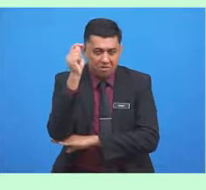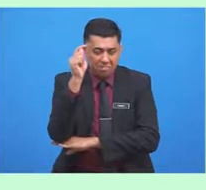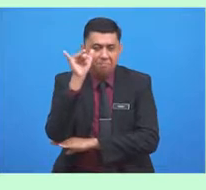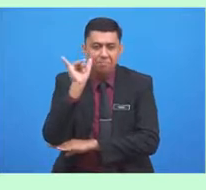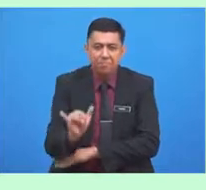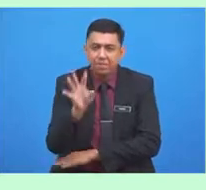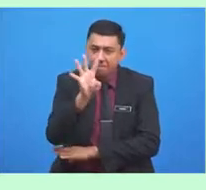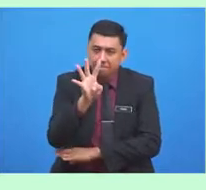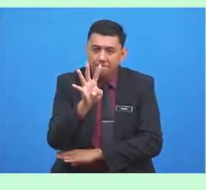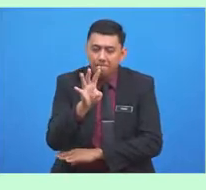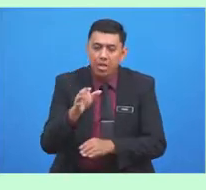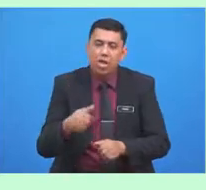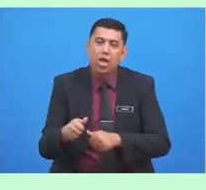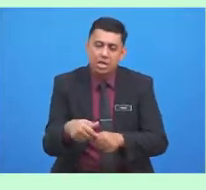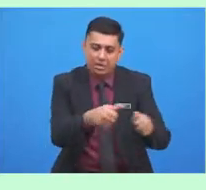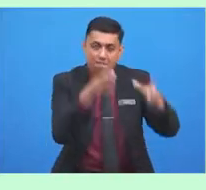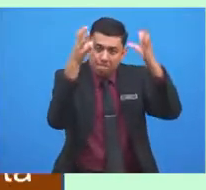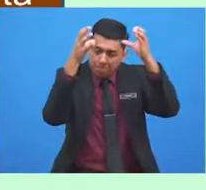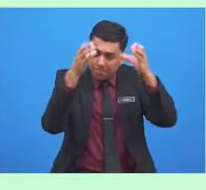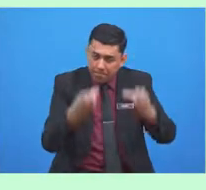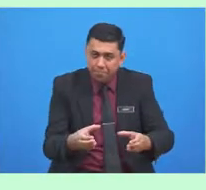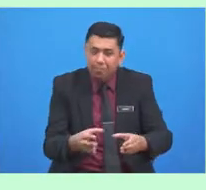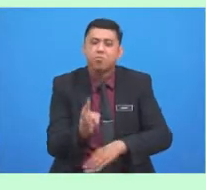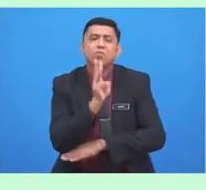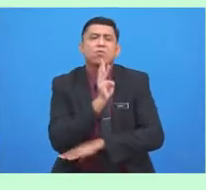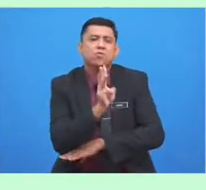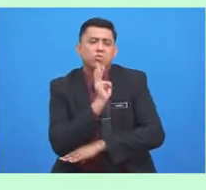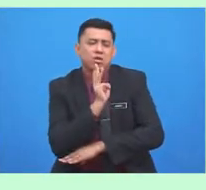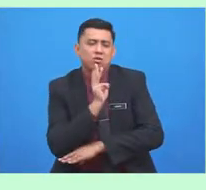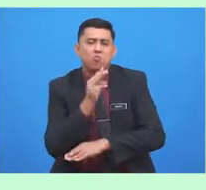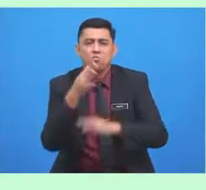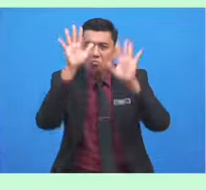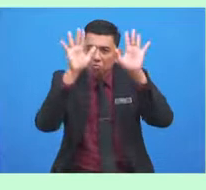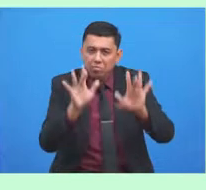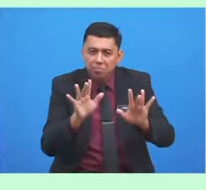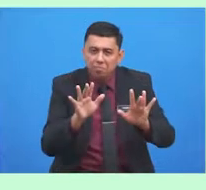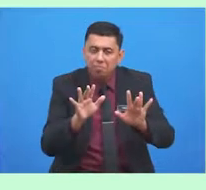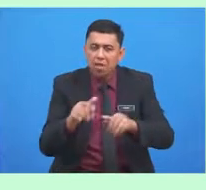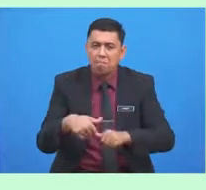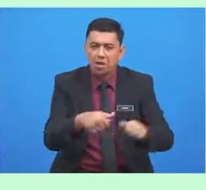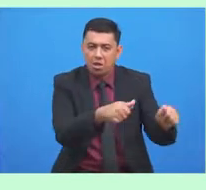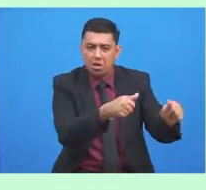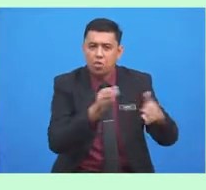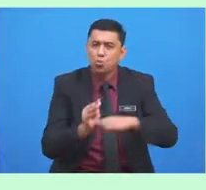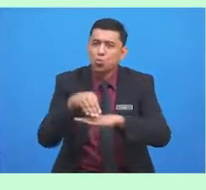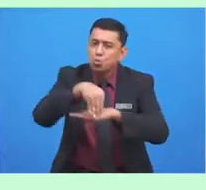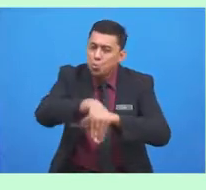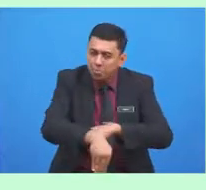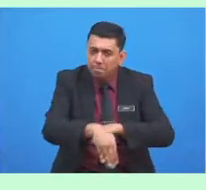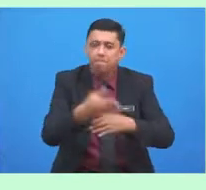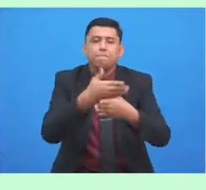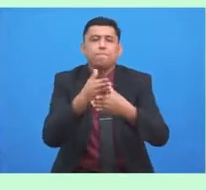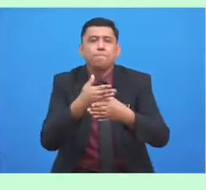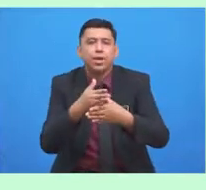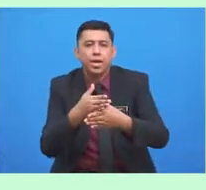ialah aliran batang. Aliran batang merujuk air hujan yang mengalir turun dari bahagian atas pokok iaitu dari daun,